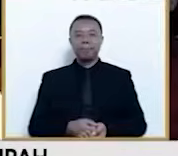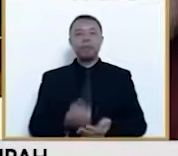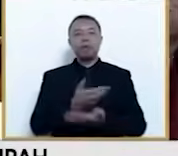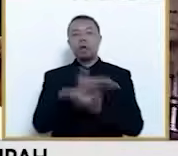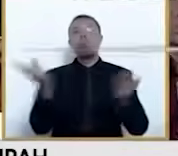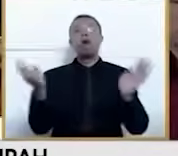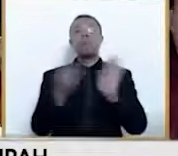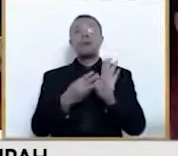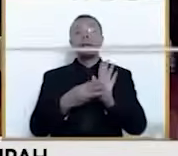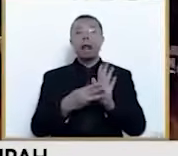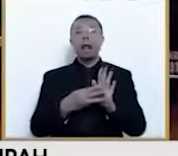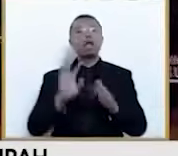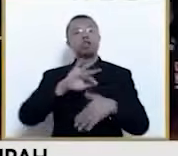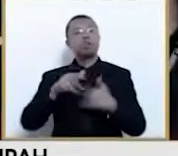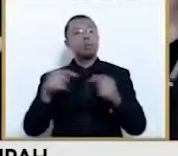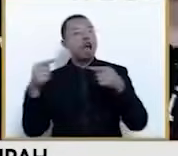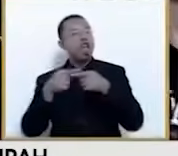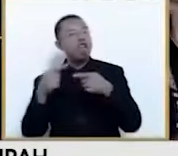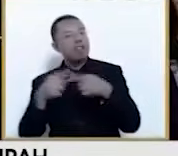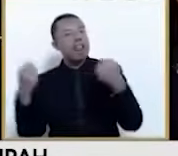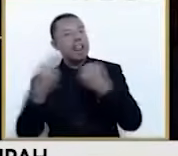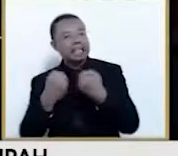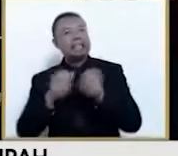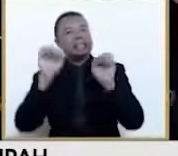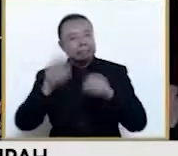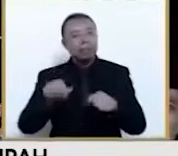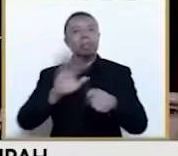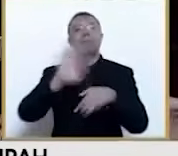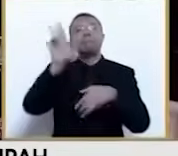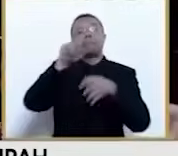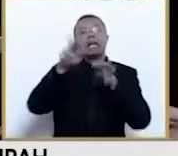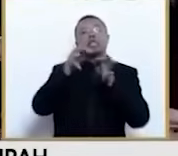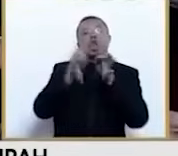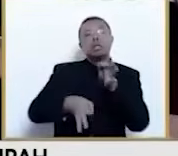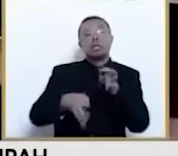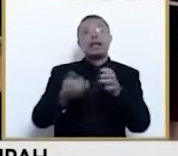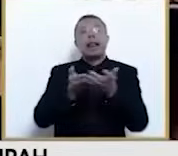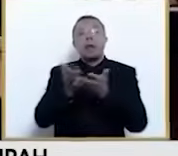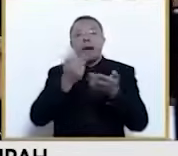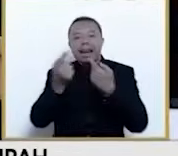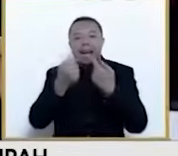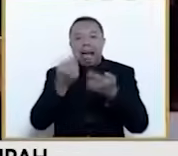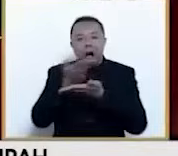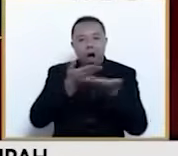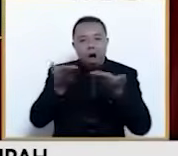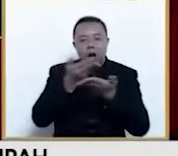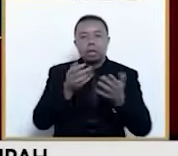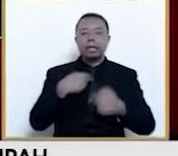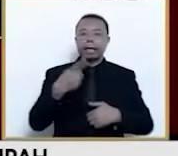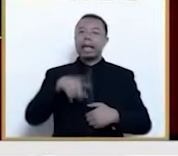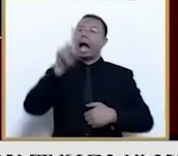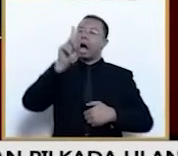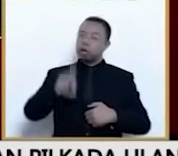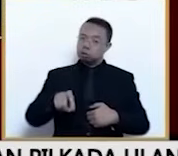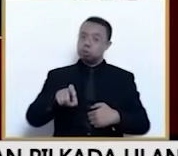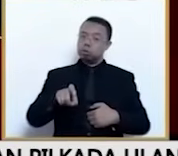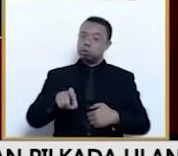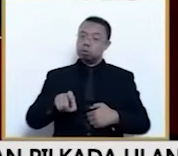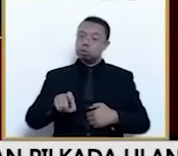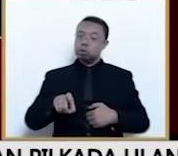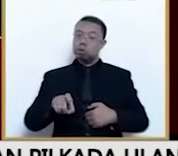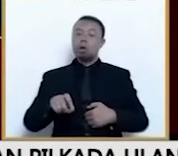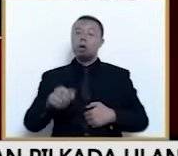Semua masalah, semua konflik bisa diselesaikan dengan dialog. Kita perlu